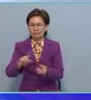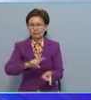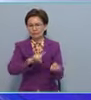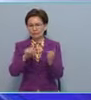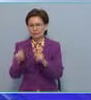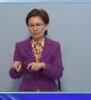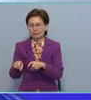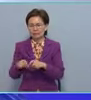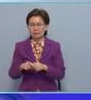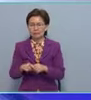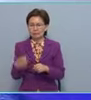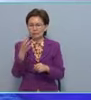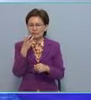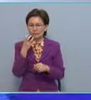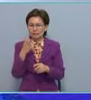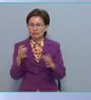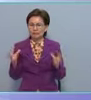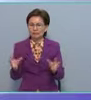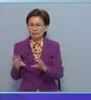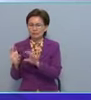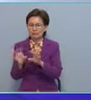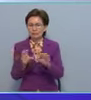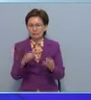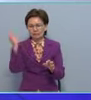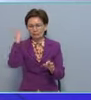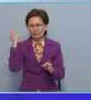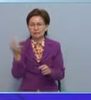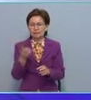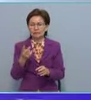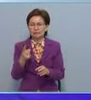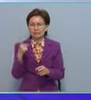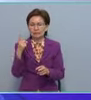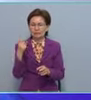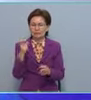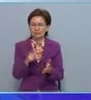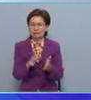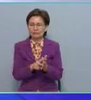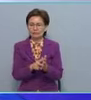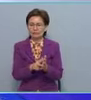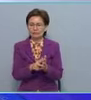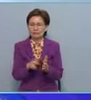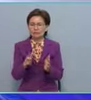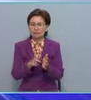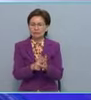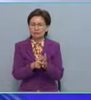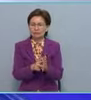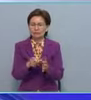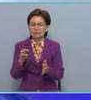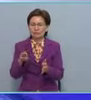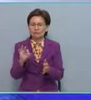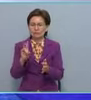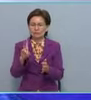Орталықтандырылған жылумен қамтамасыз ететін мекемелерге көмірге қажеттілігі 108-8 мың тоннаны құрайды. Бүгінгі таңға 43-2 мың